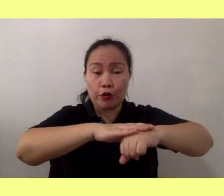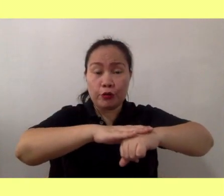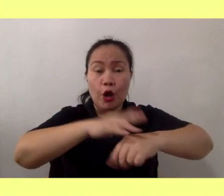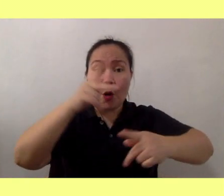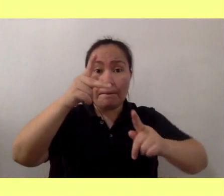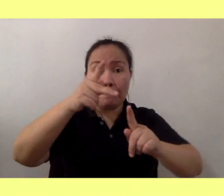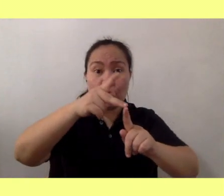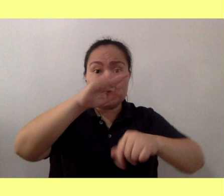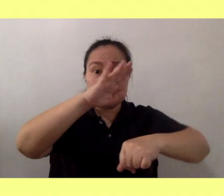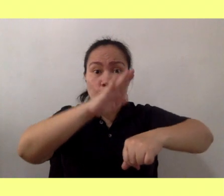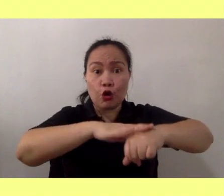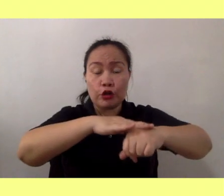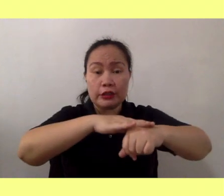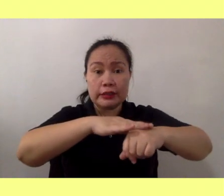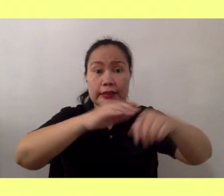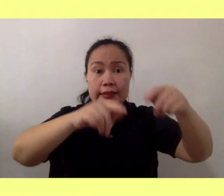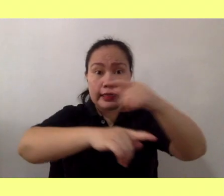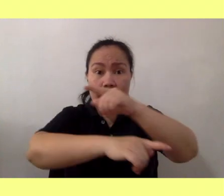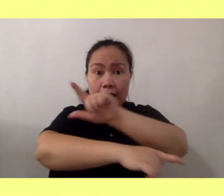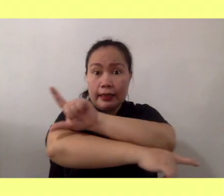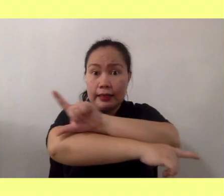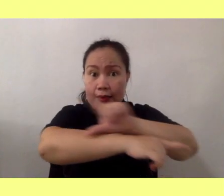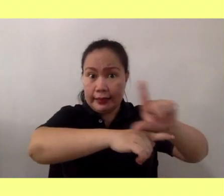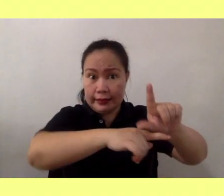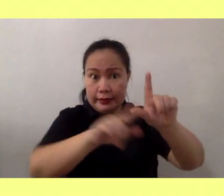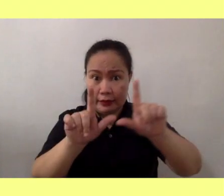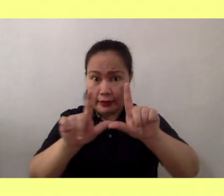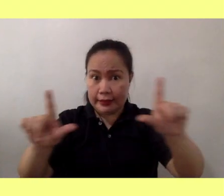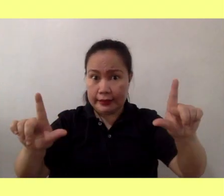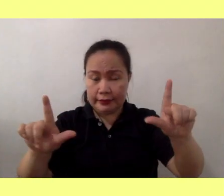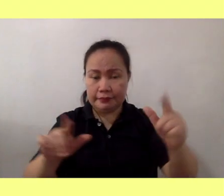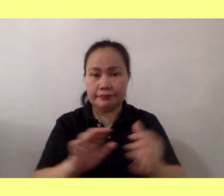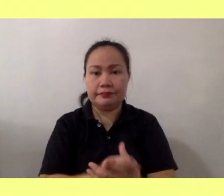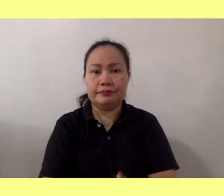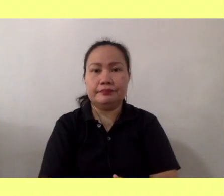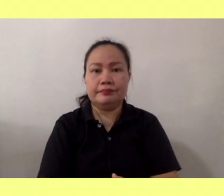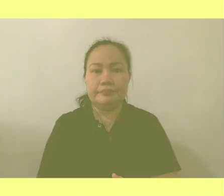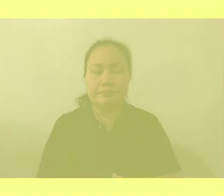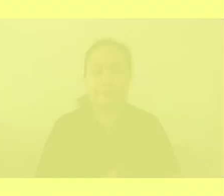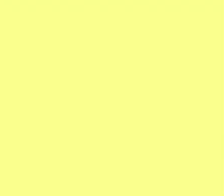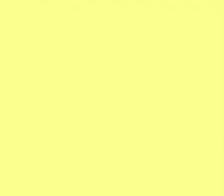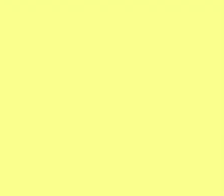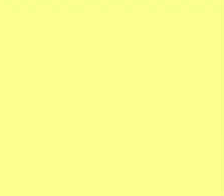on the plane or pwede rin pong yung 4 points, gamitin mo lahat, pwede rin po yan.